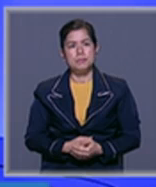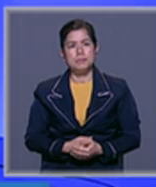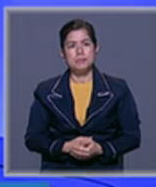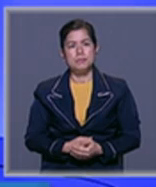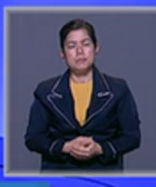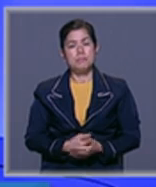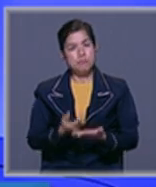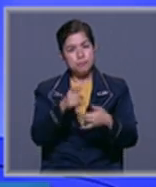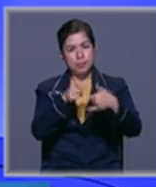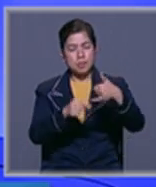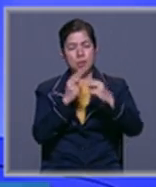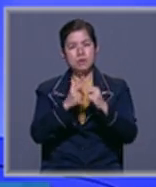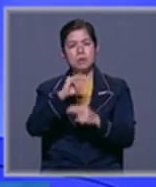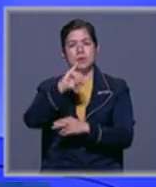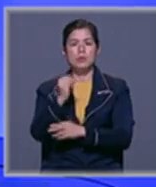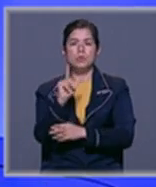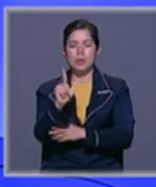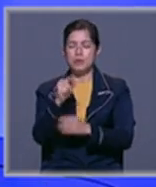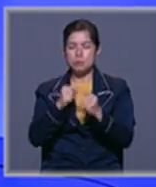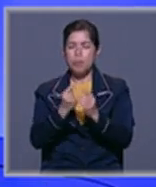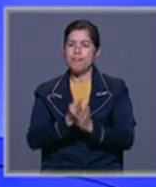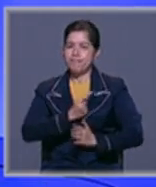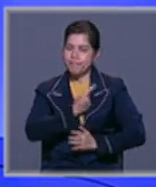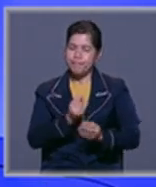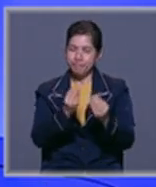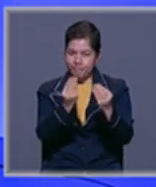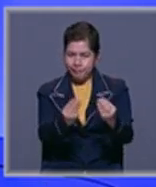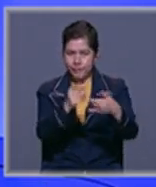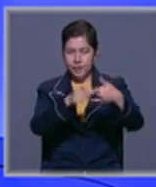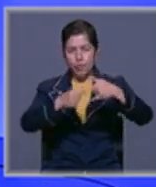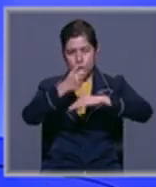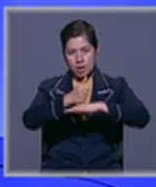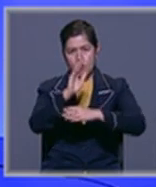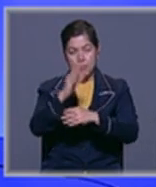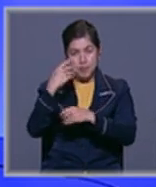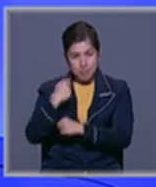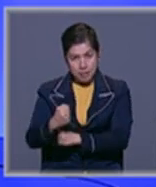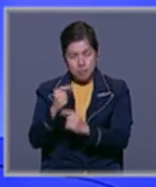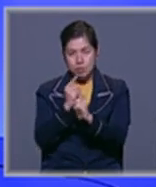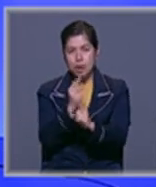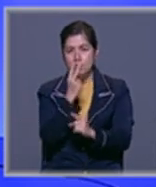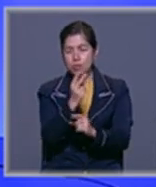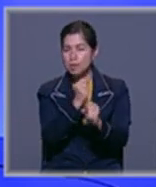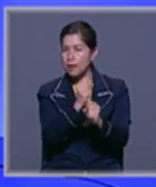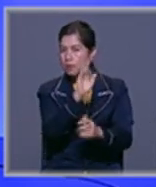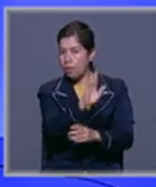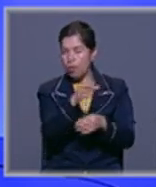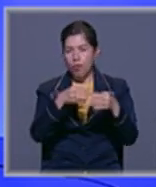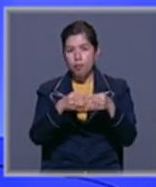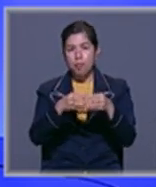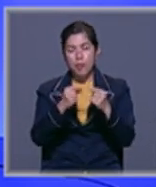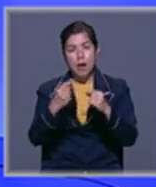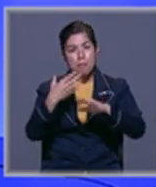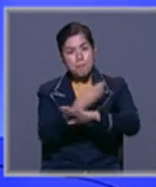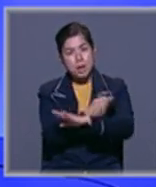นั่นคือคุณจุรินทร์นะครับเพราะฉะนั้นก็แสดงความยินดีกับคุณจุรินทร์ลักษณวิศิษฐ์นะครับแล้วก็ติดตามงานของคุณจุรินทร์นะครับพรรคเพื่อไทยชื่น